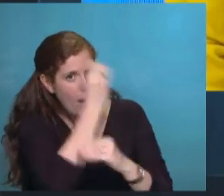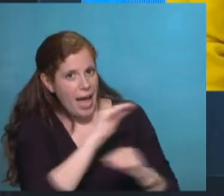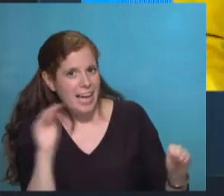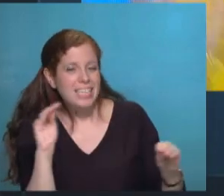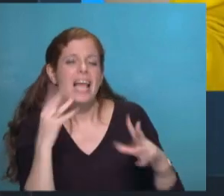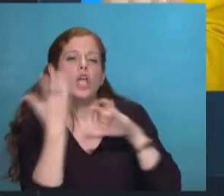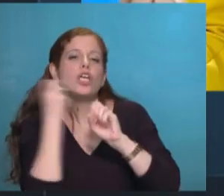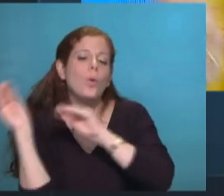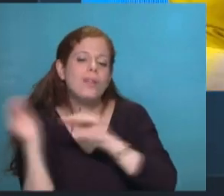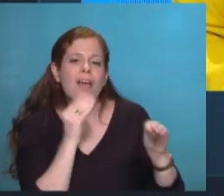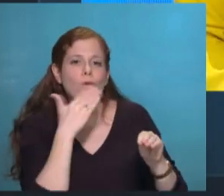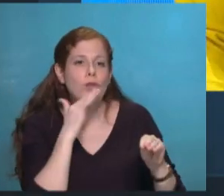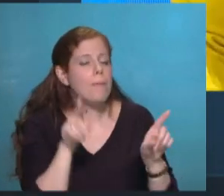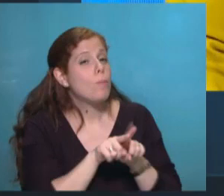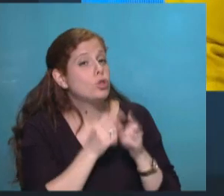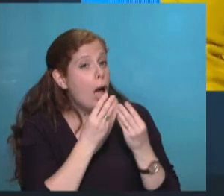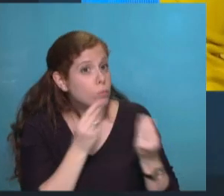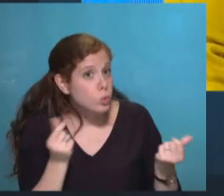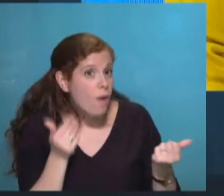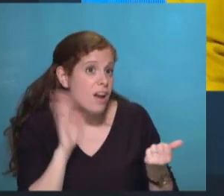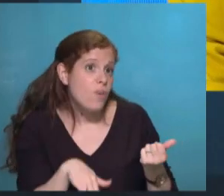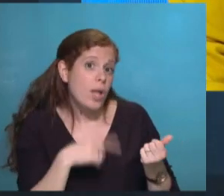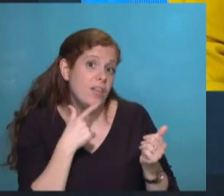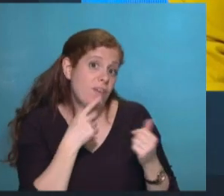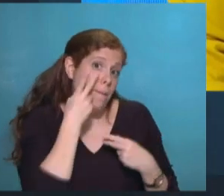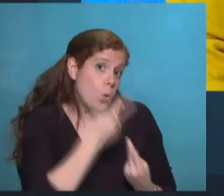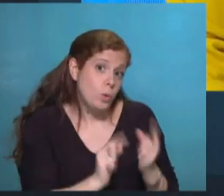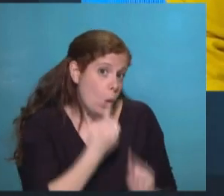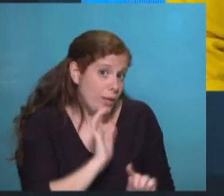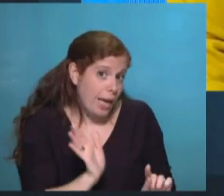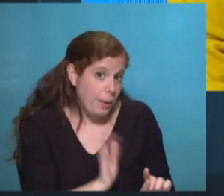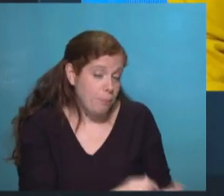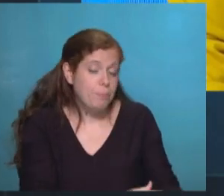השגרירות לירושלים כפי שנרמז, אבל לפחות לפי הביקור הזה זה לא יקרה.